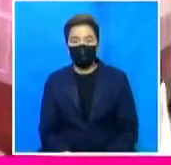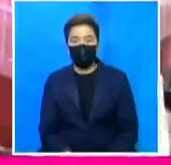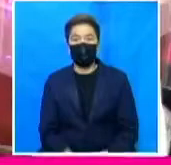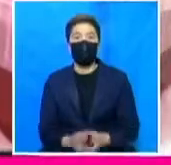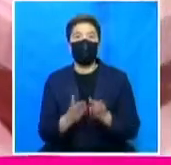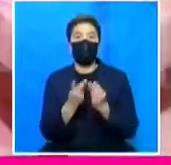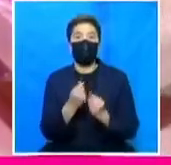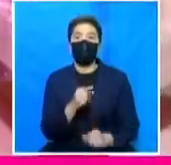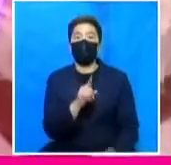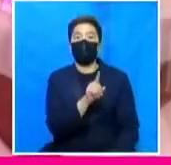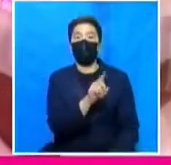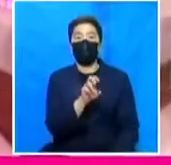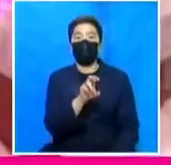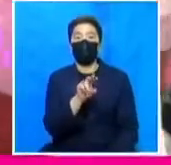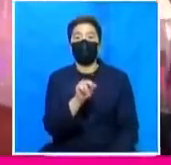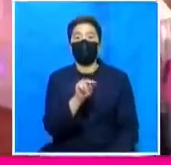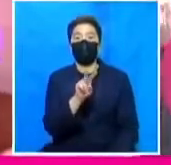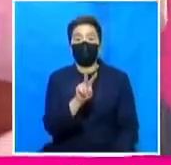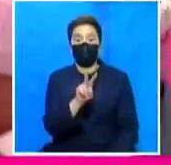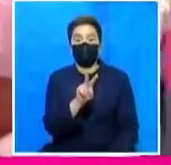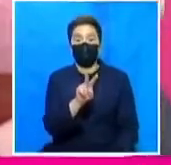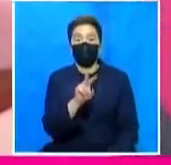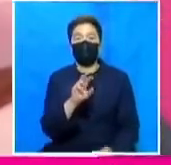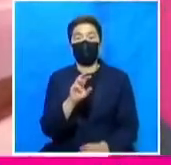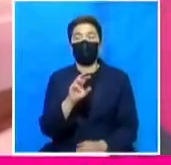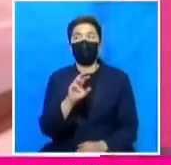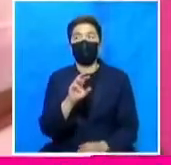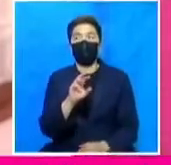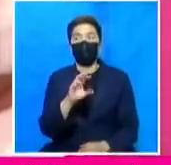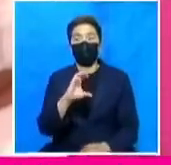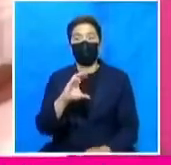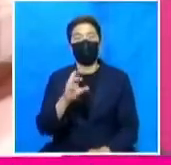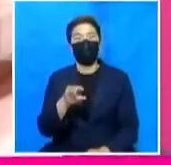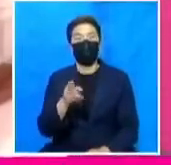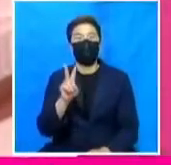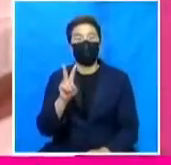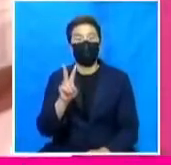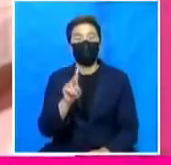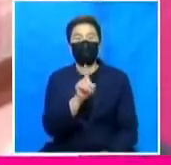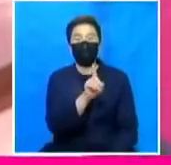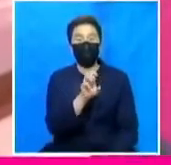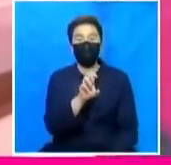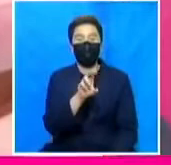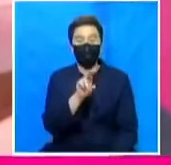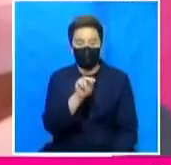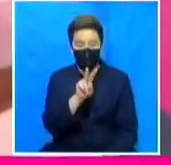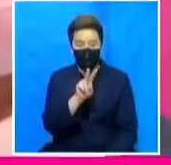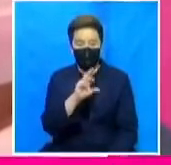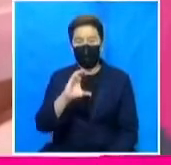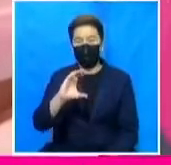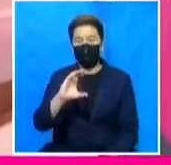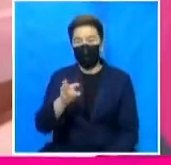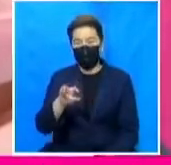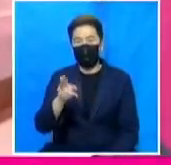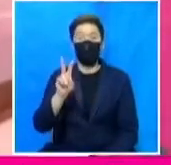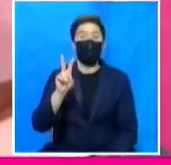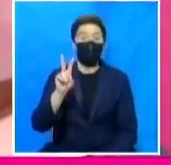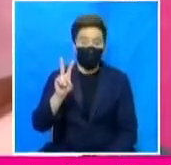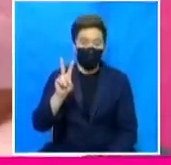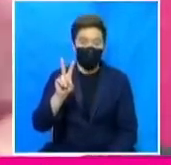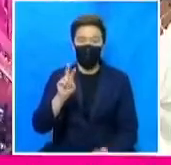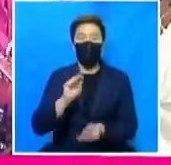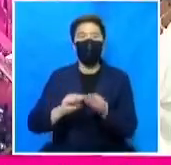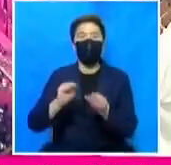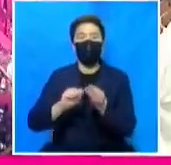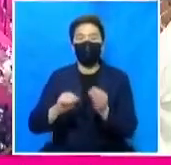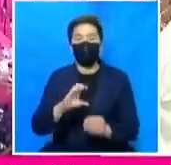ได้งวดที่132หมวดอักษรฉอฉิ่งงวดที่132หมวดอักษรฉอฉิ่งจะได้